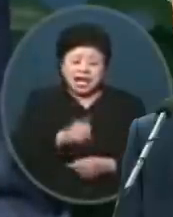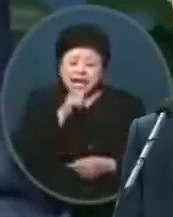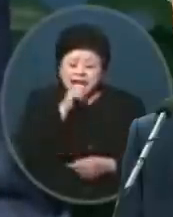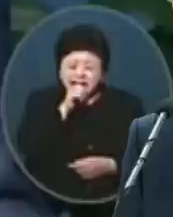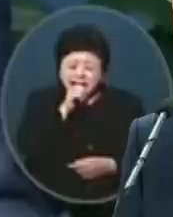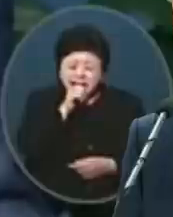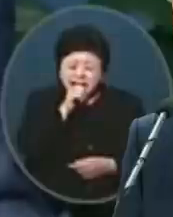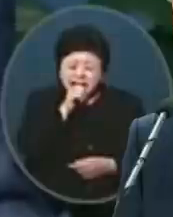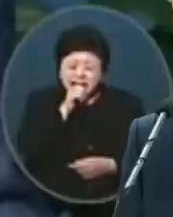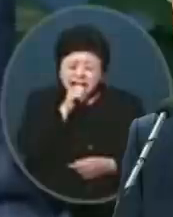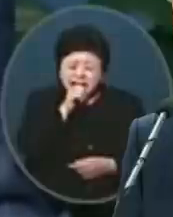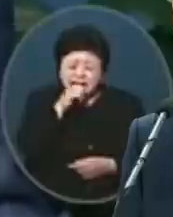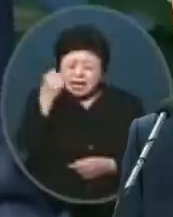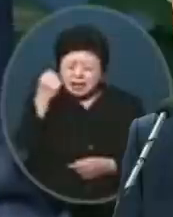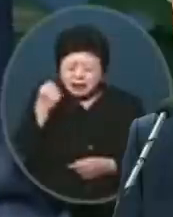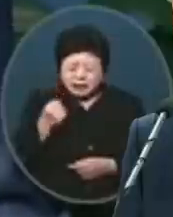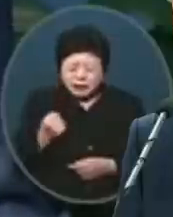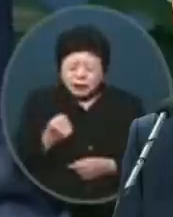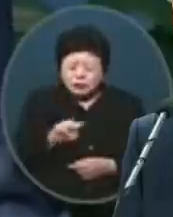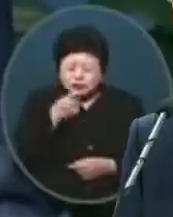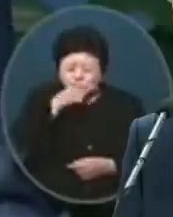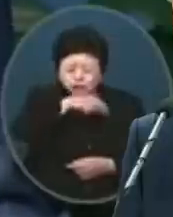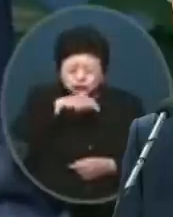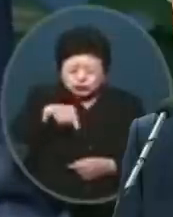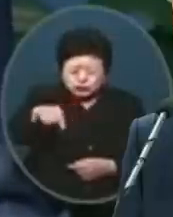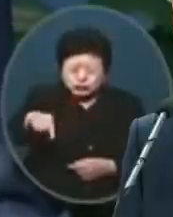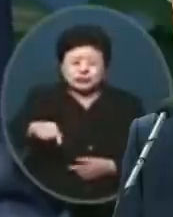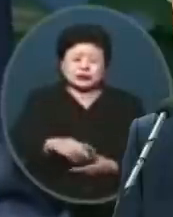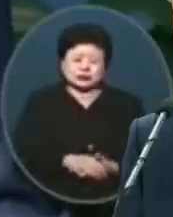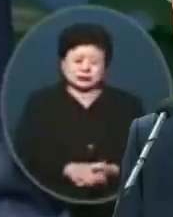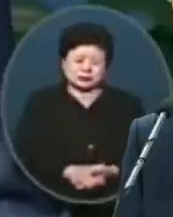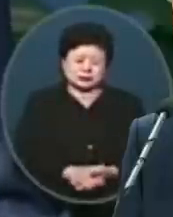쇠에서 녹물이 뚝뚝뚝뚝 떨어집니다.